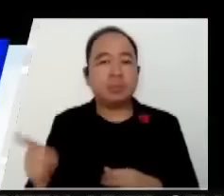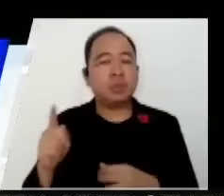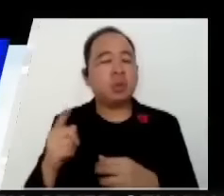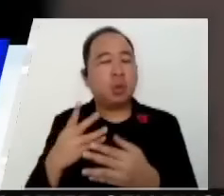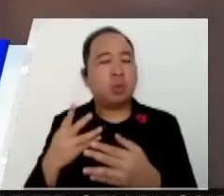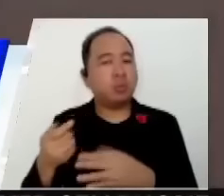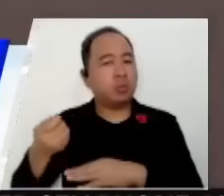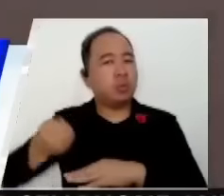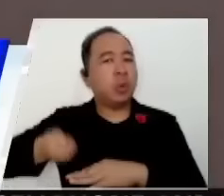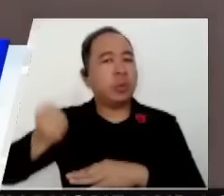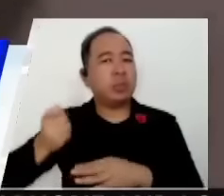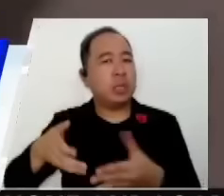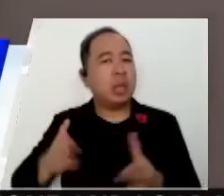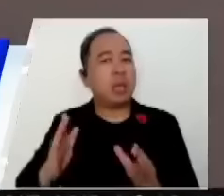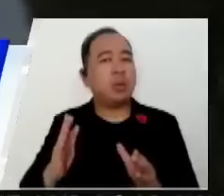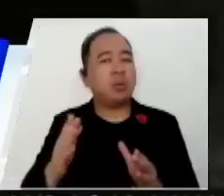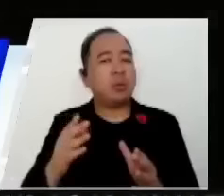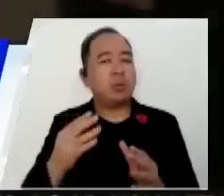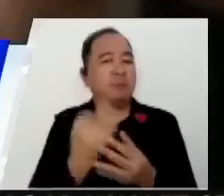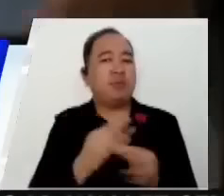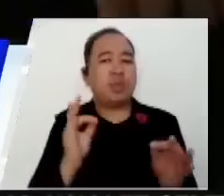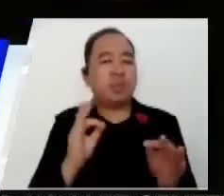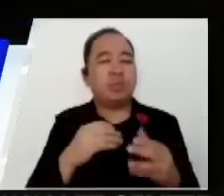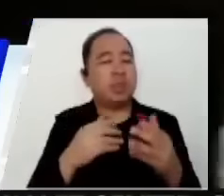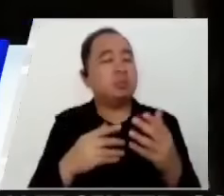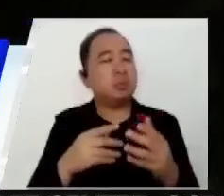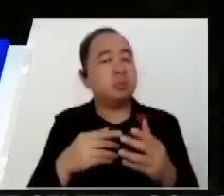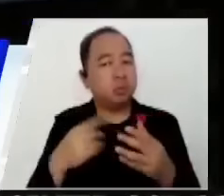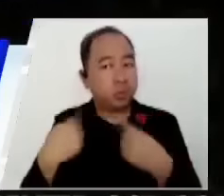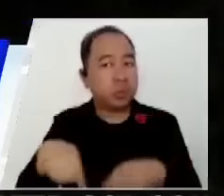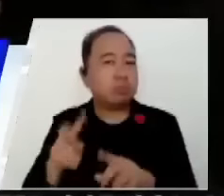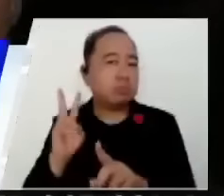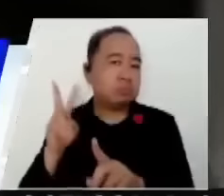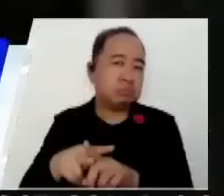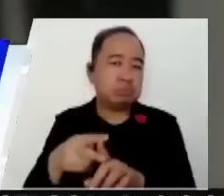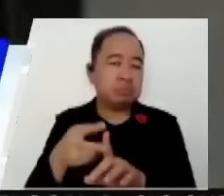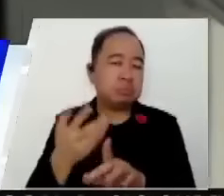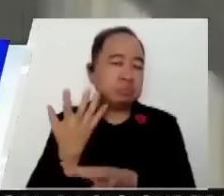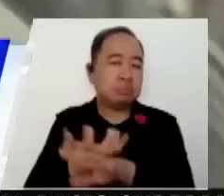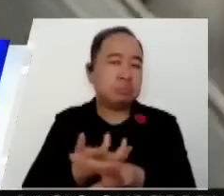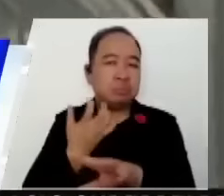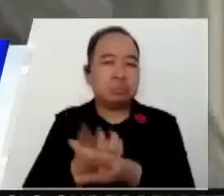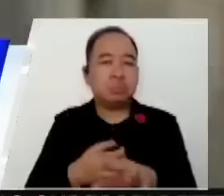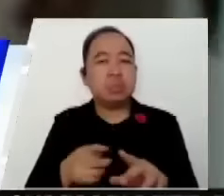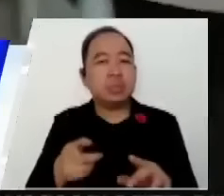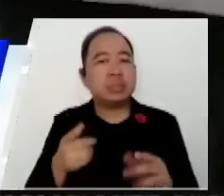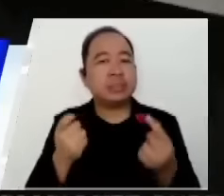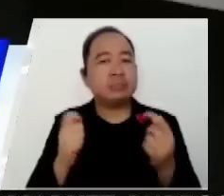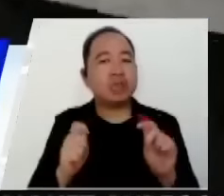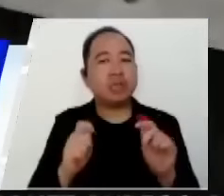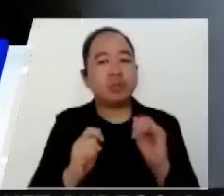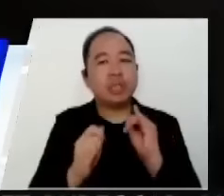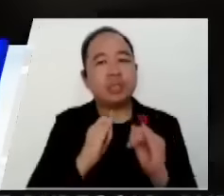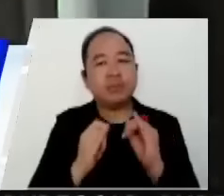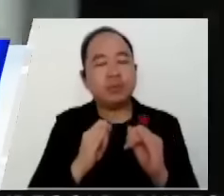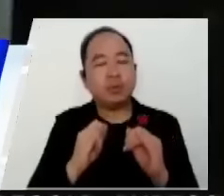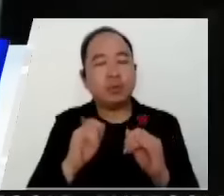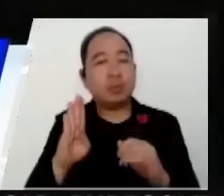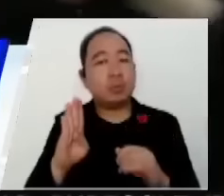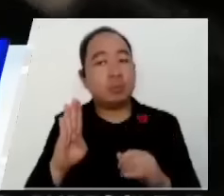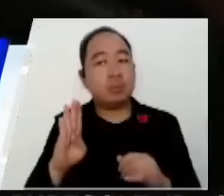ay umaapila sa hatol. Sinubukan namin kunan ng pahayag si Binay, pero ngumiti lang ito sa camera. It's done.